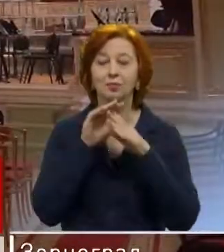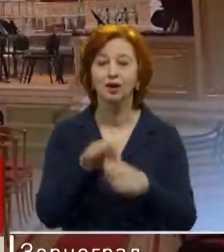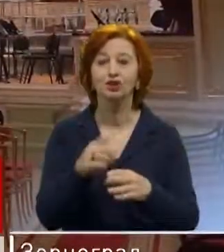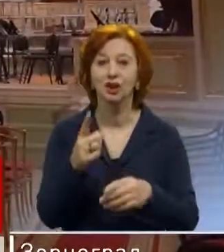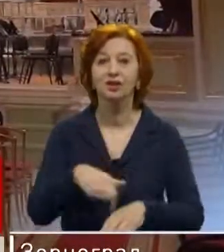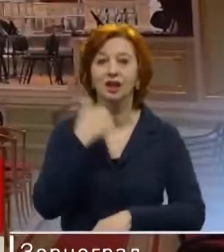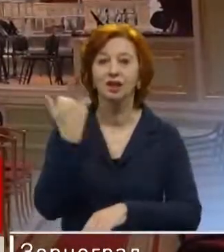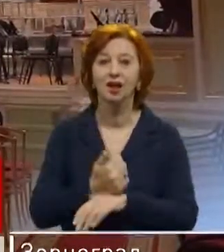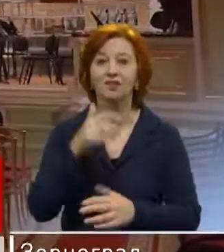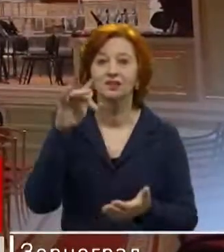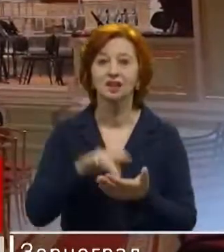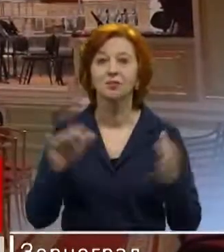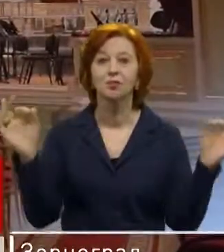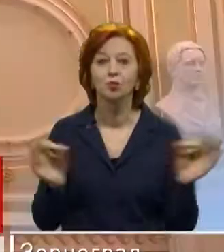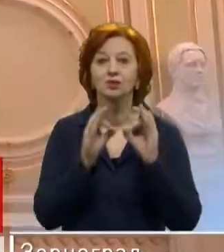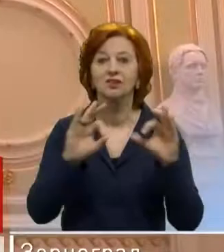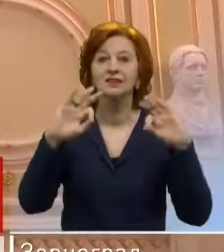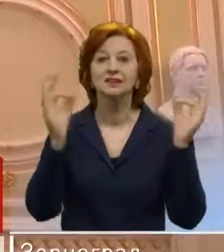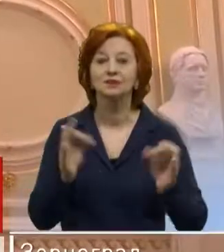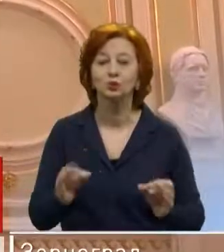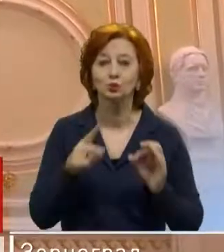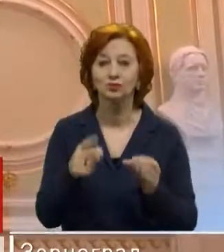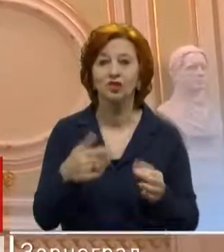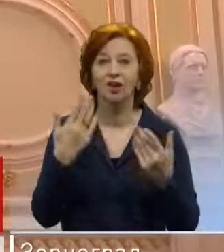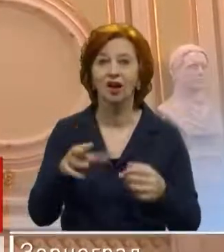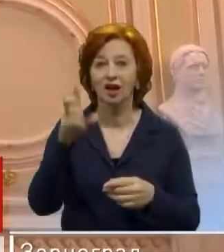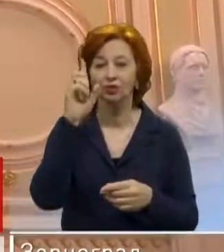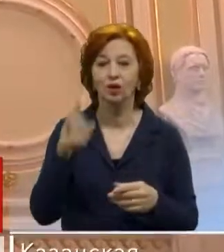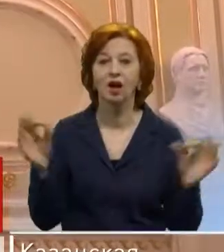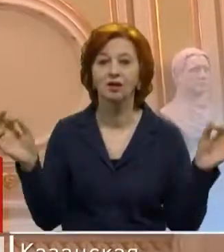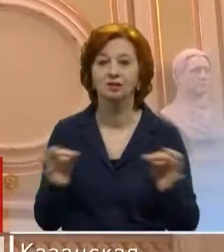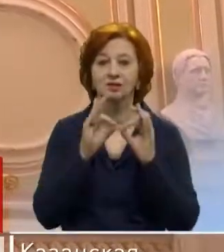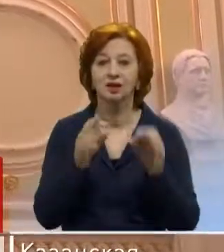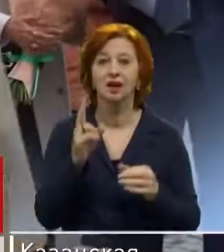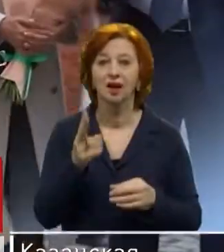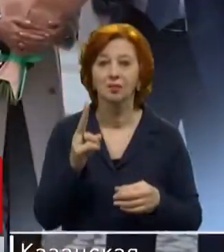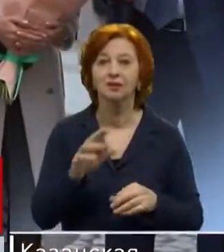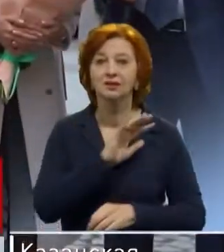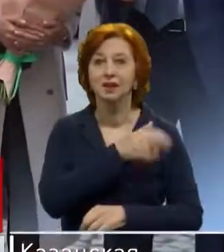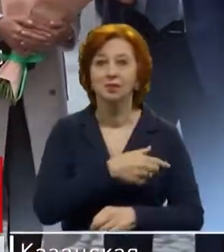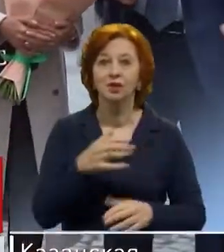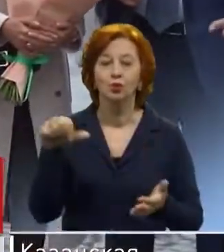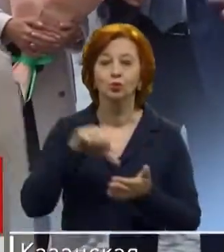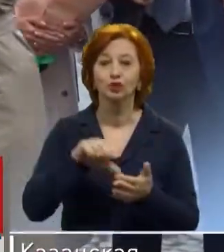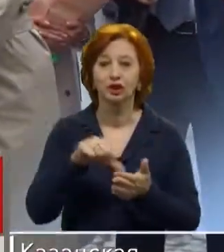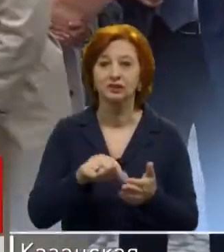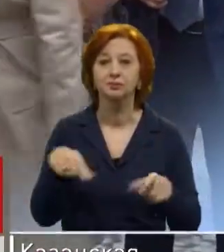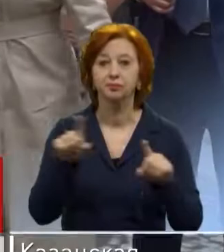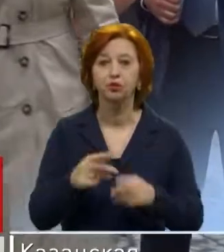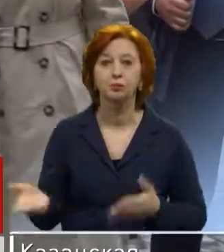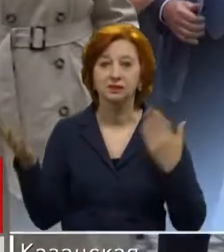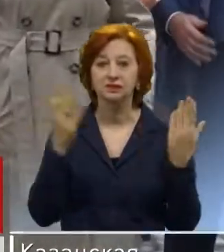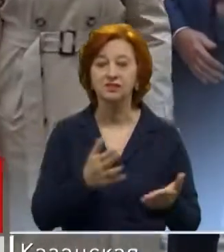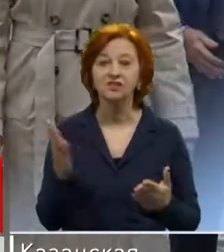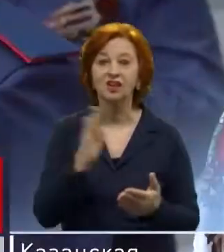главных центров музыкального искусства России – на сцене Государственной академической капеллы Санкт-Петербурга. Участников и гостей приветствовали